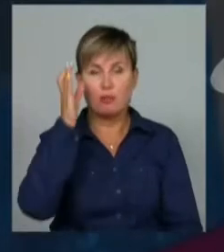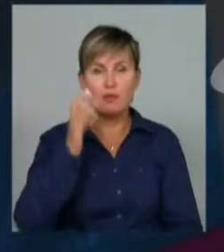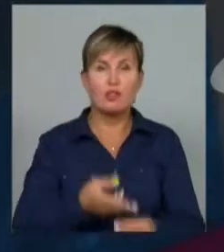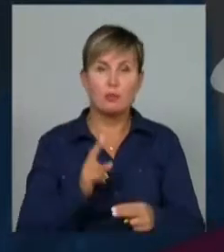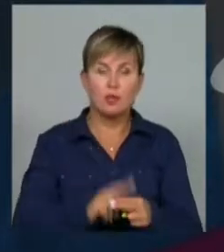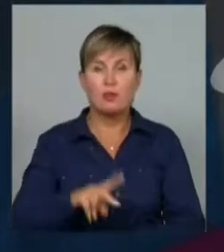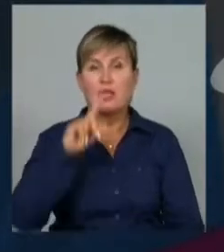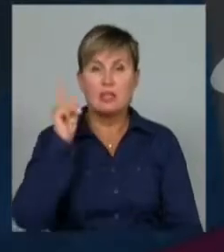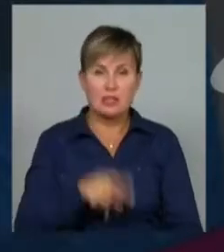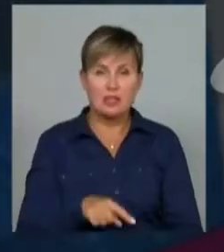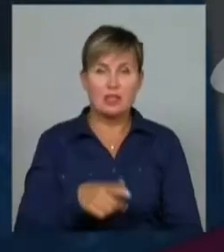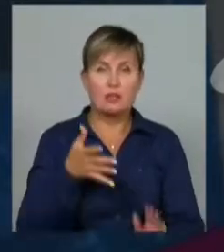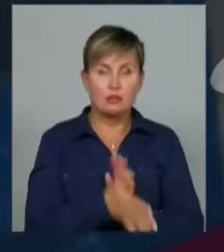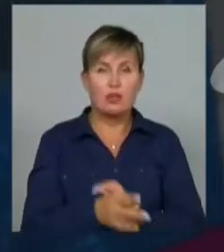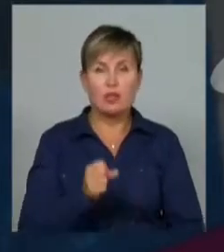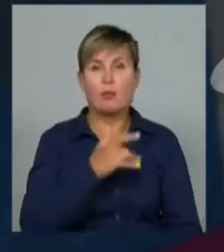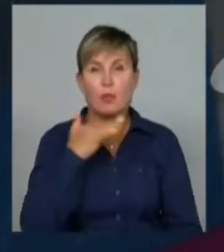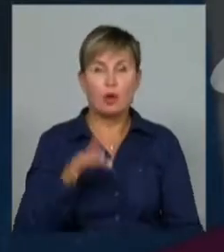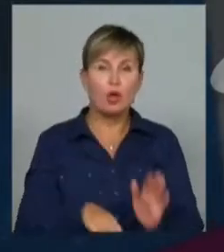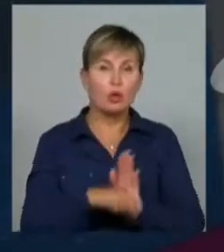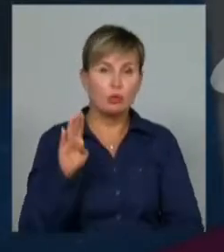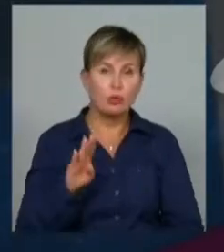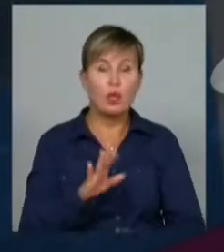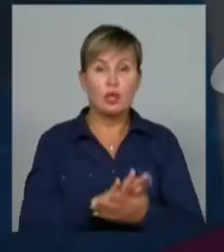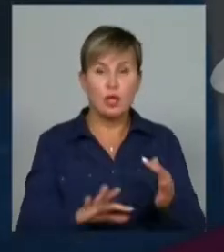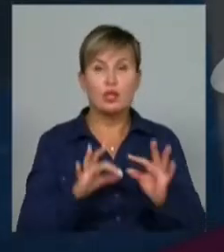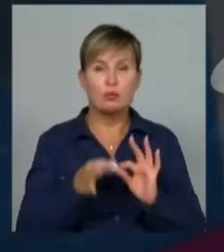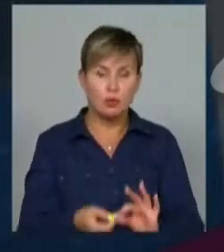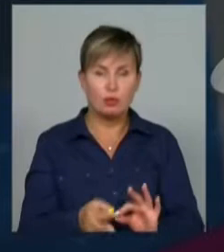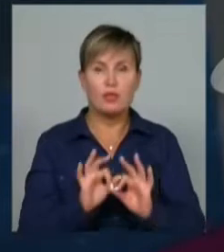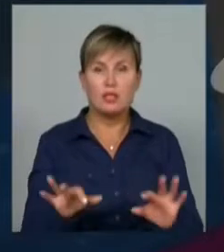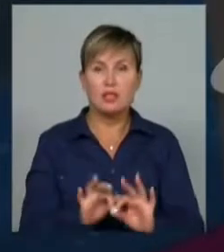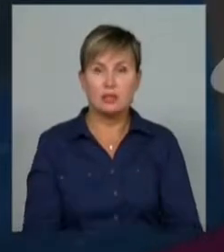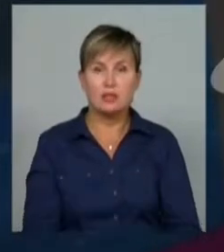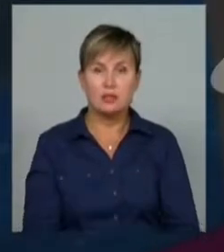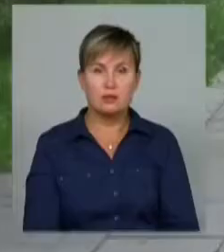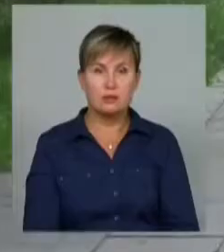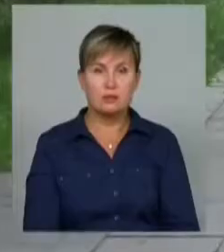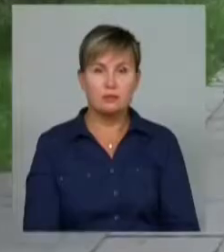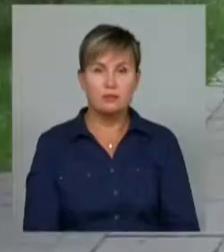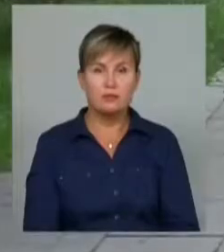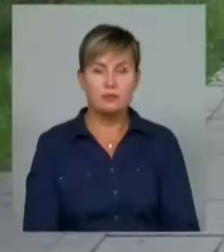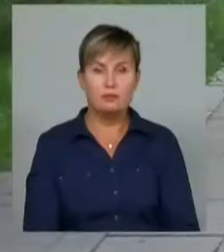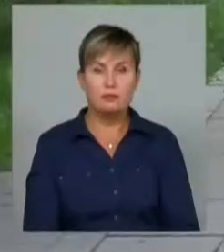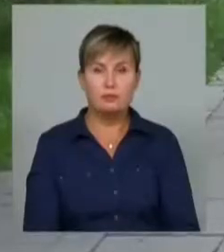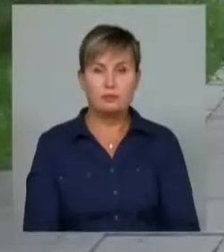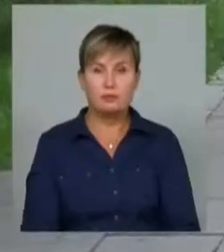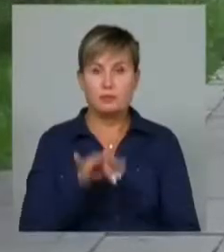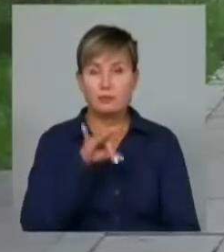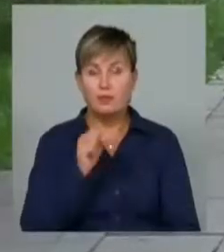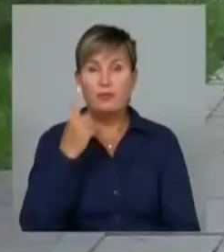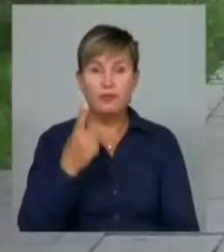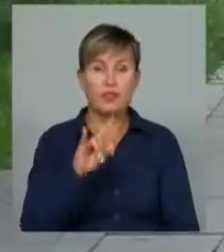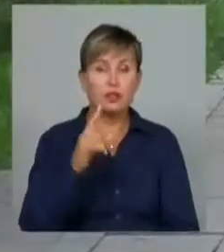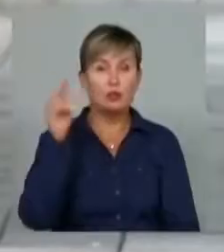знания усваиваются намного лучше динара сабитова расскажет подробнее у ирины вид от и вы один ребенок